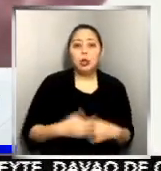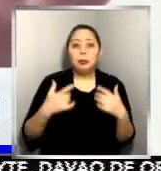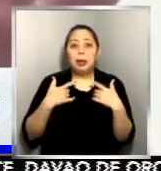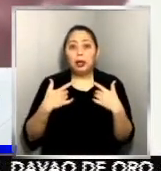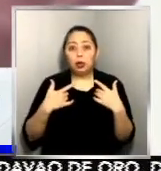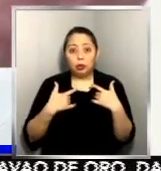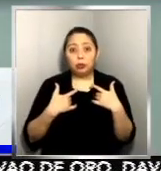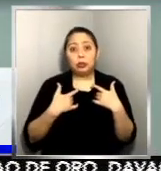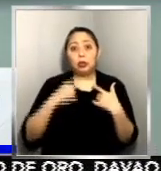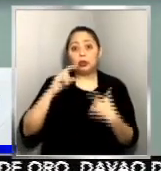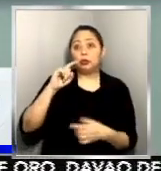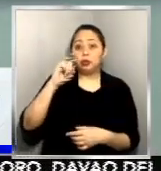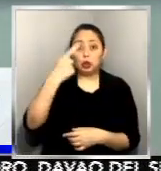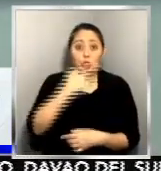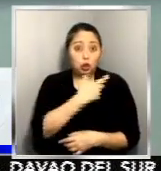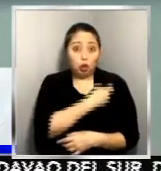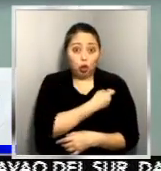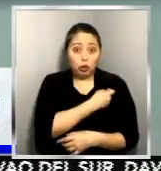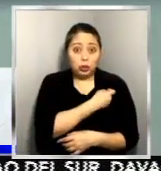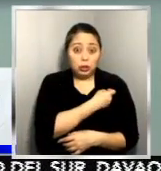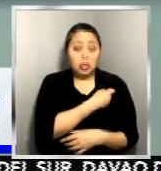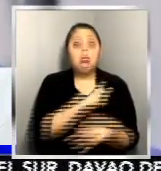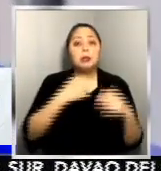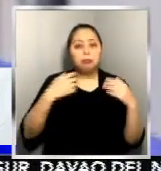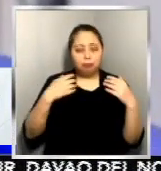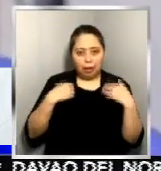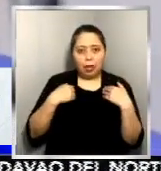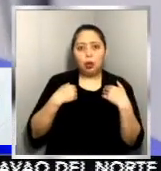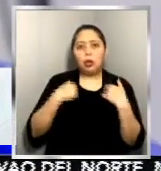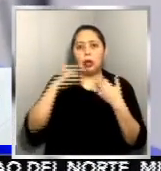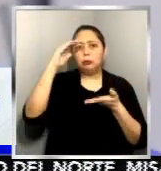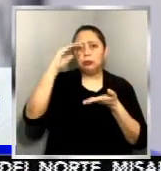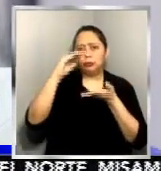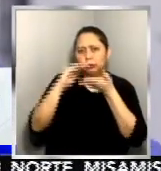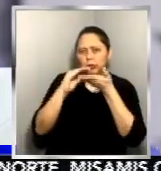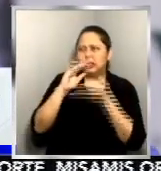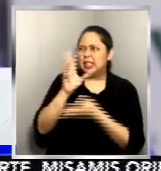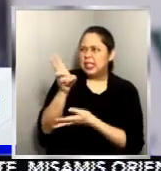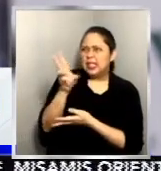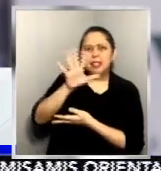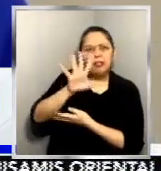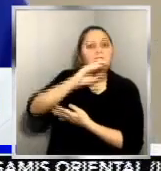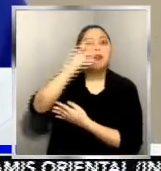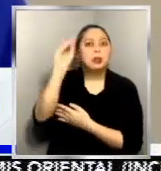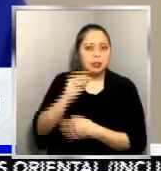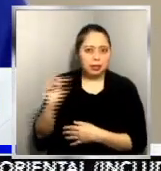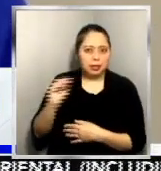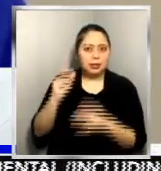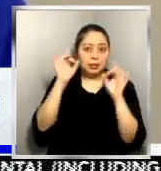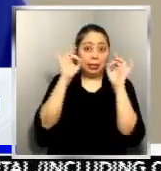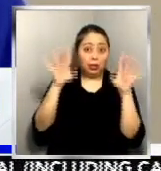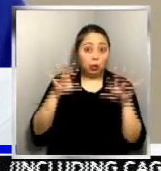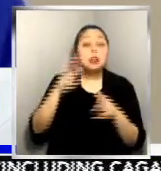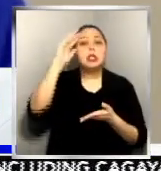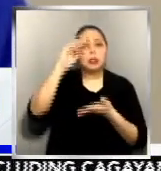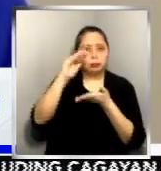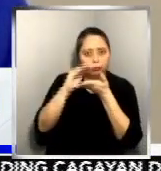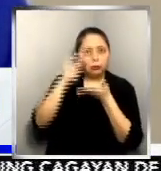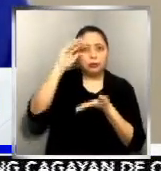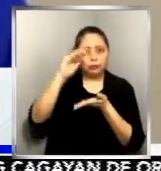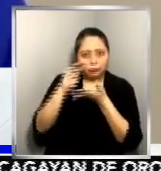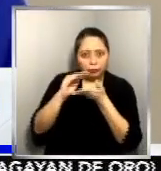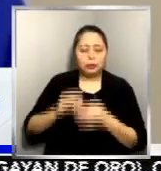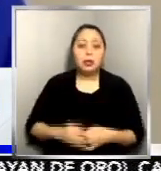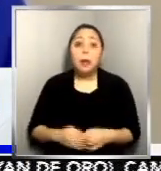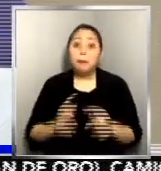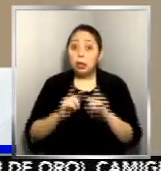ng hanggang 65% ang peligro sa kalusugan. Bagamat kailangan pa ng karagdagang pag-aaral, magandang balita ito sa atin. Ayon kay Dr.